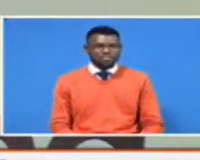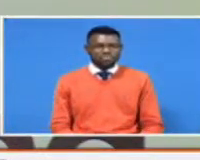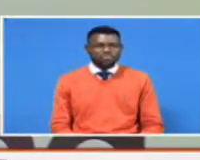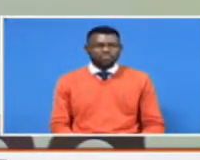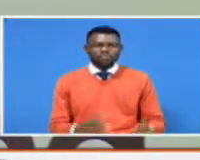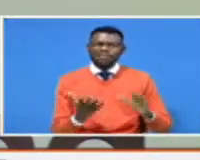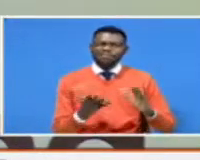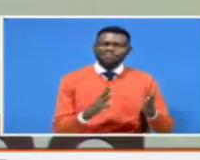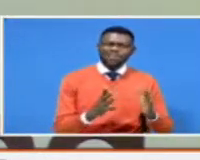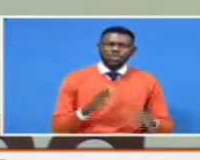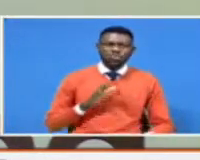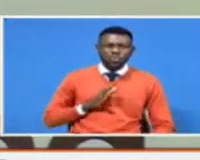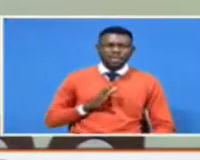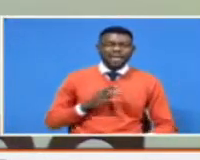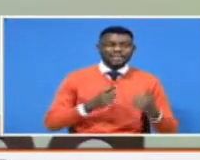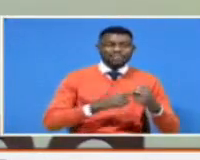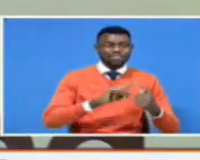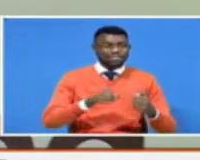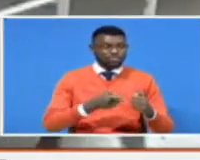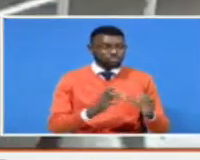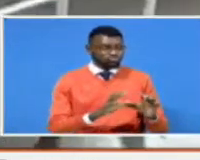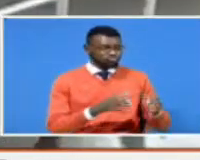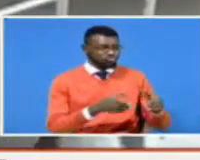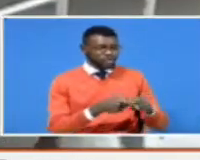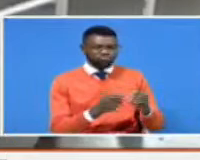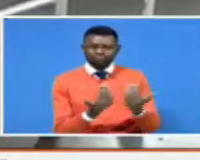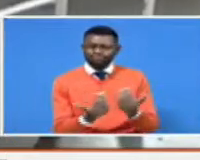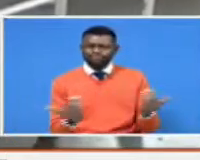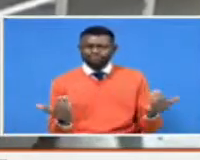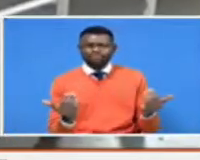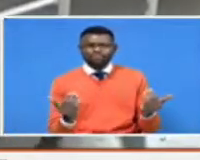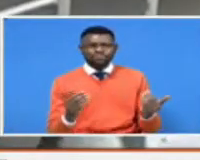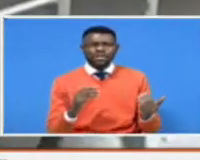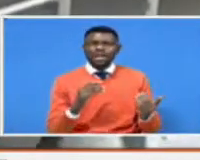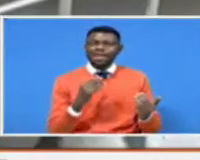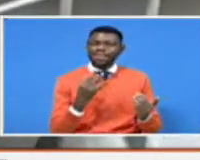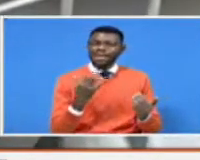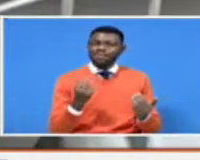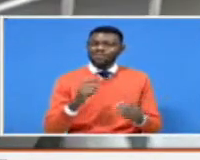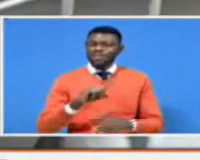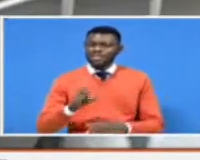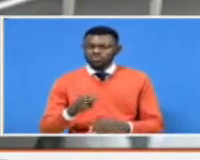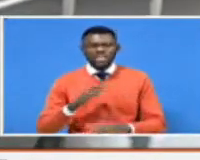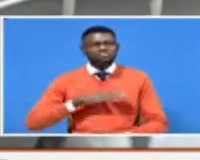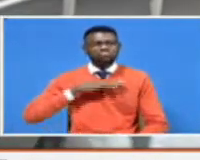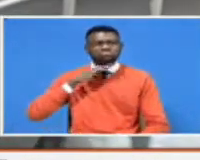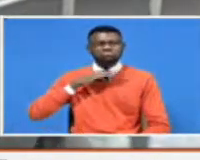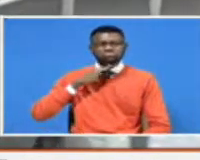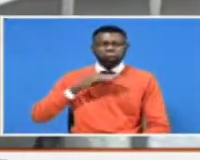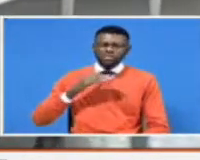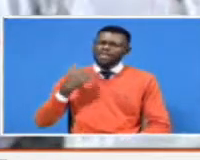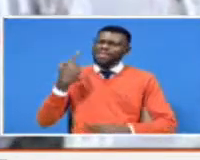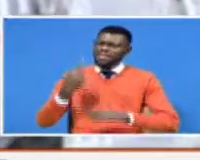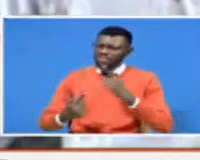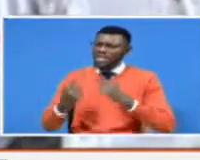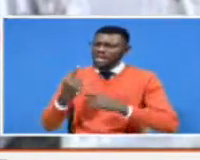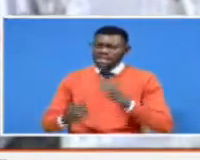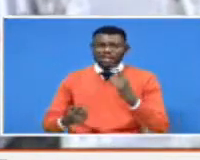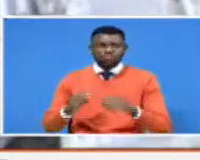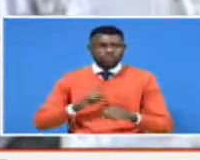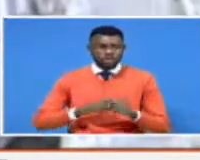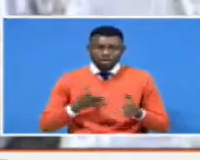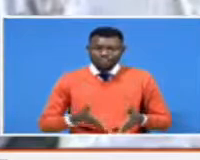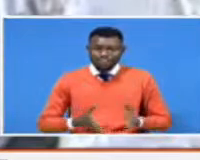Takriban wanawake 6,000 na watoto wachanga 35,000 huaga dunia kila mwaka wakati